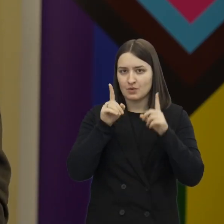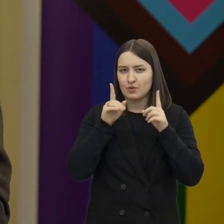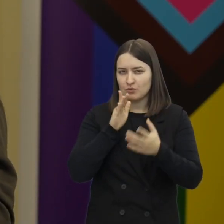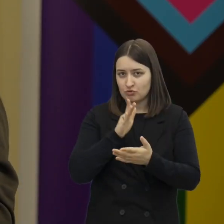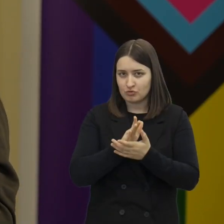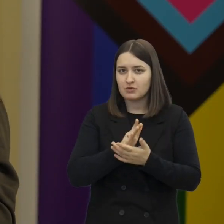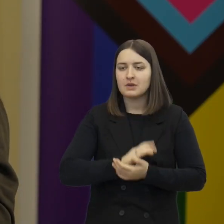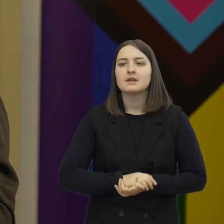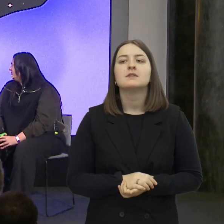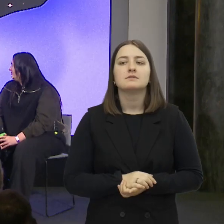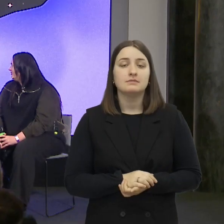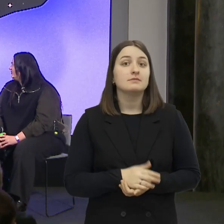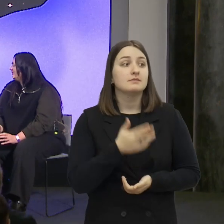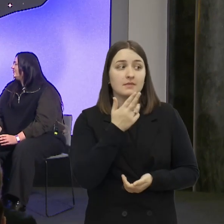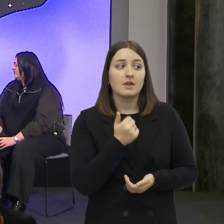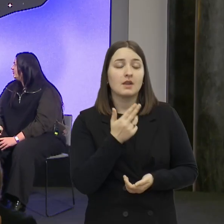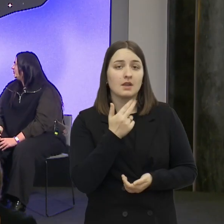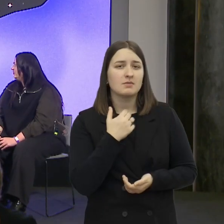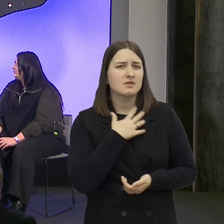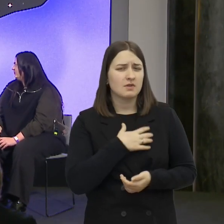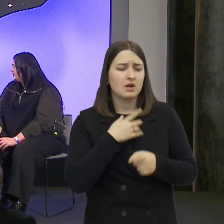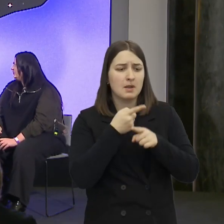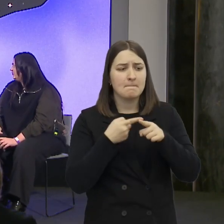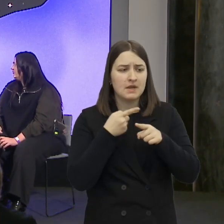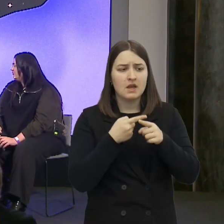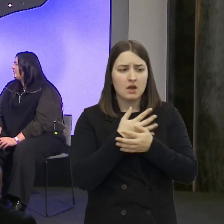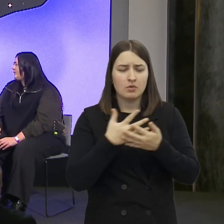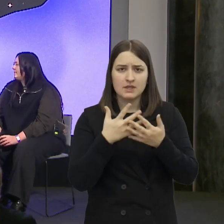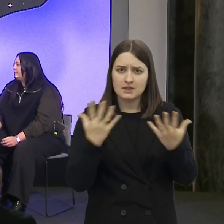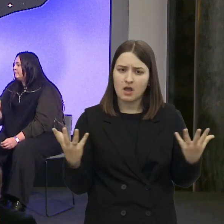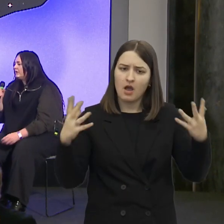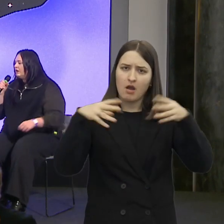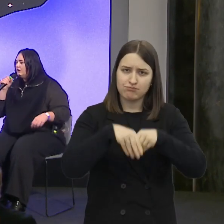Nebejotinai, sakau, kad jos kartu turi tos priemonės eiti, jis tikrai labai reikšmingas.